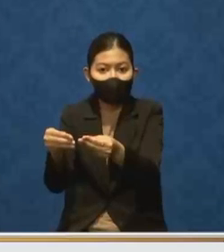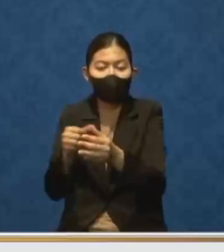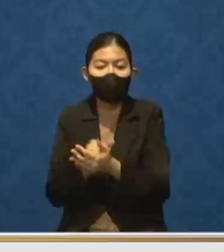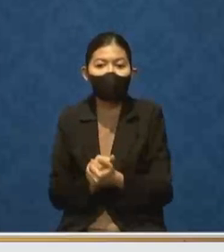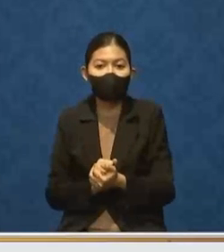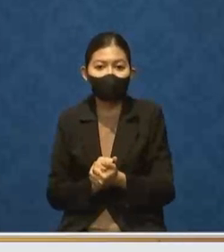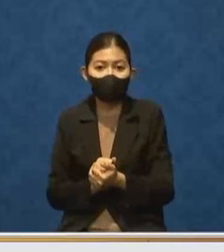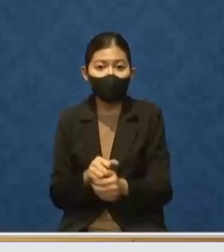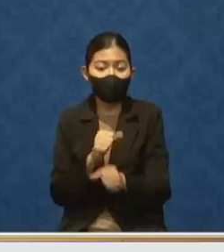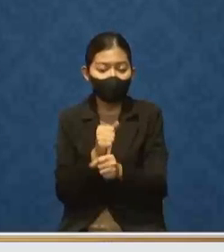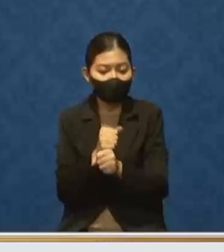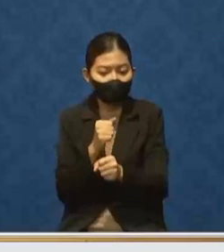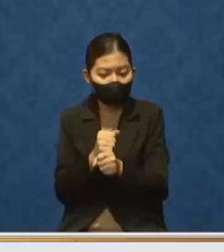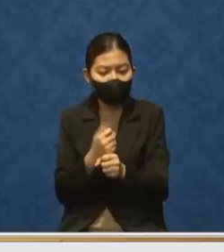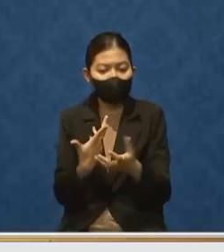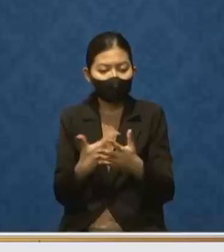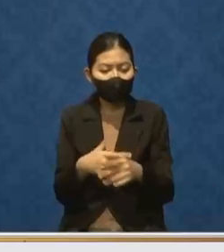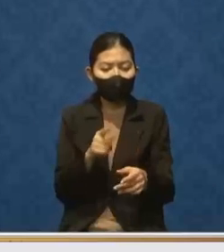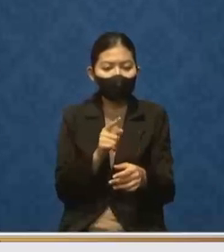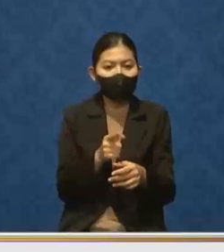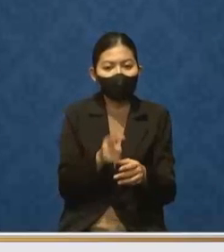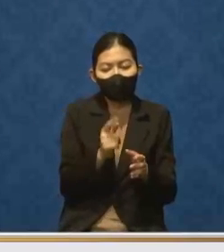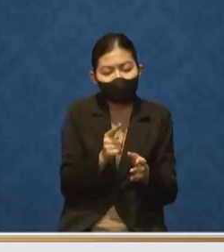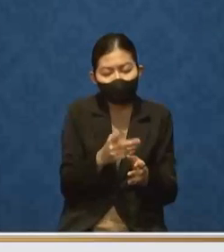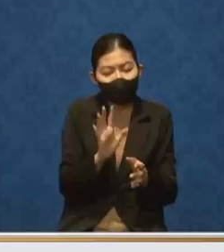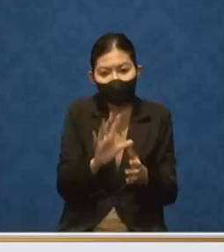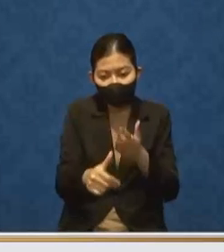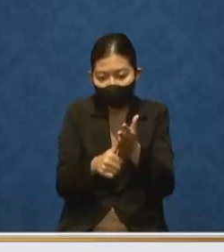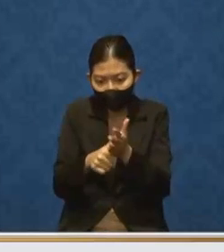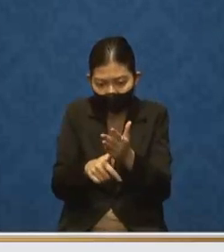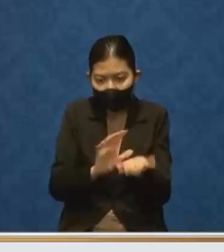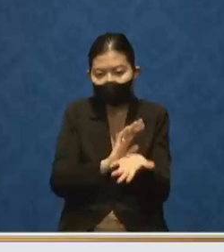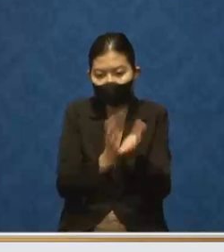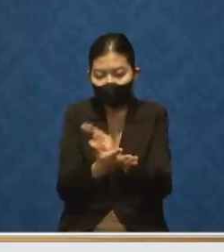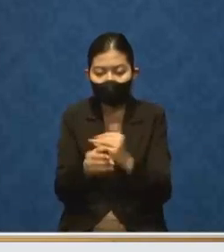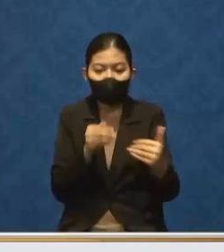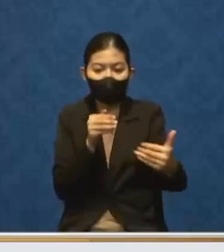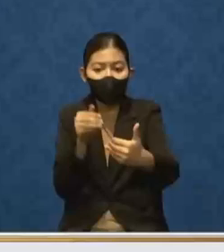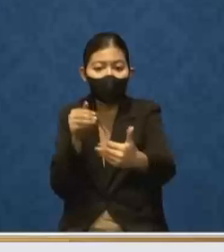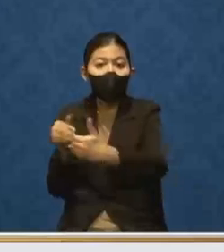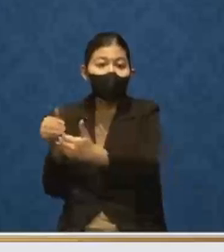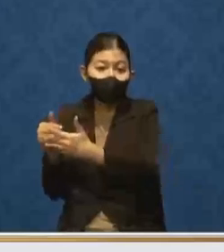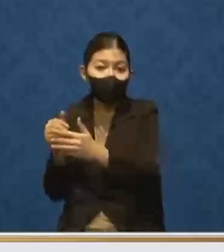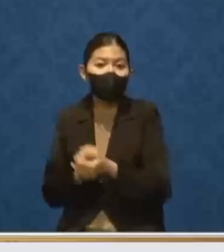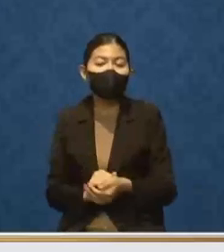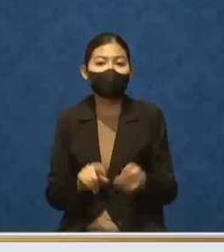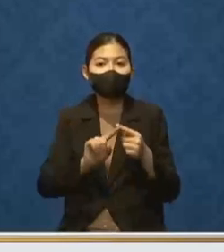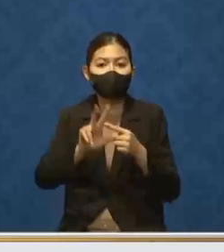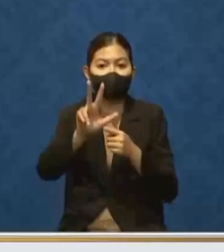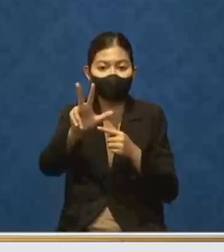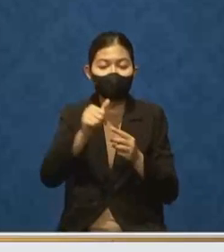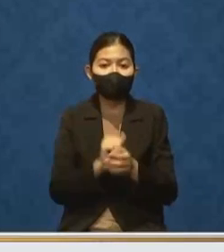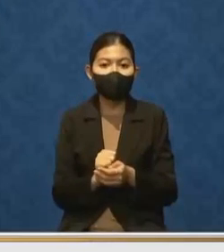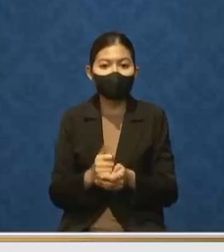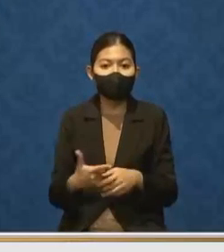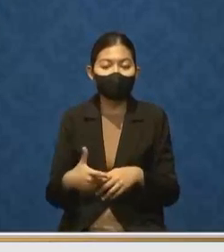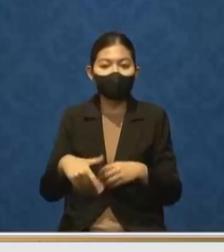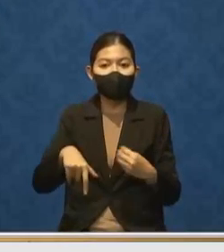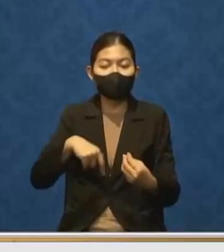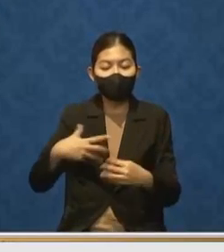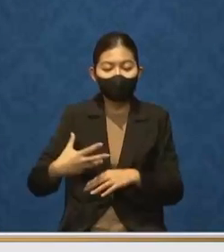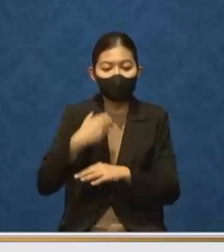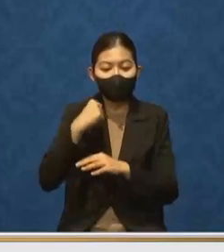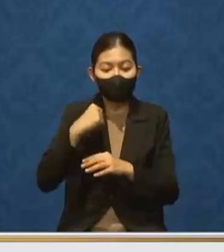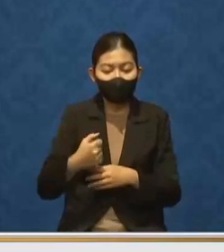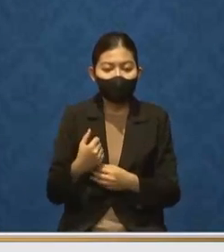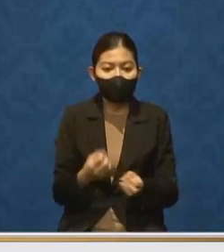ไม่ซ้ำซ้อนและเกิดผลสำเร็จสูงสุดต่อประชาชน 3. ส่งเสริมการกระจายอำนาจให้กับองค์กรปกครองส่วนท้องถิ่นเพิ่ม